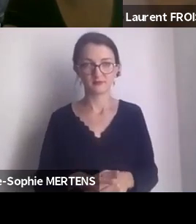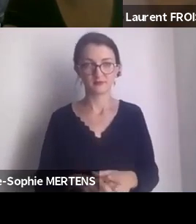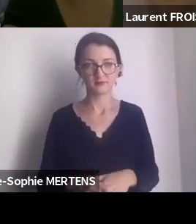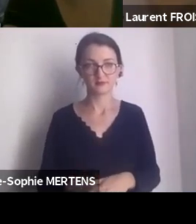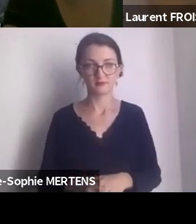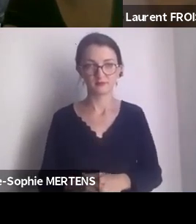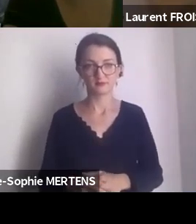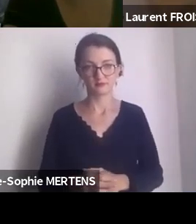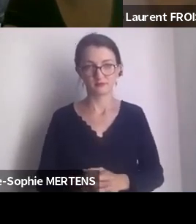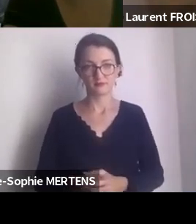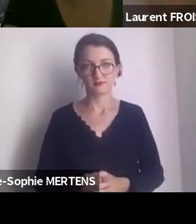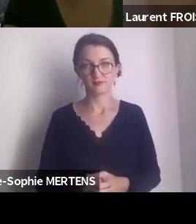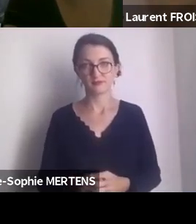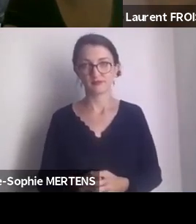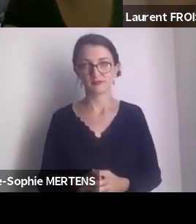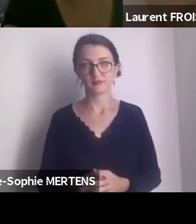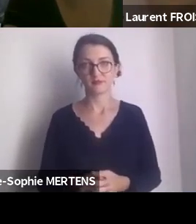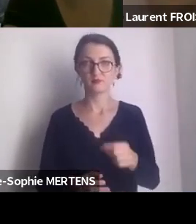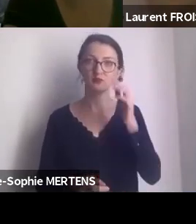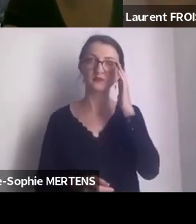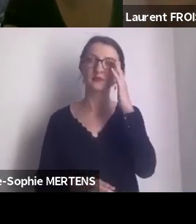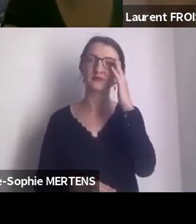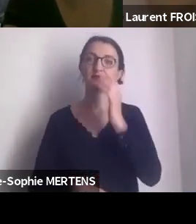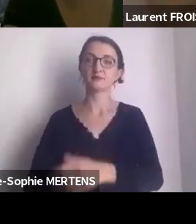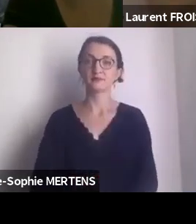On a à peu près la moitié de notre audience qui a répondu.